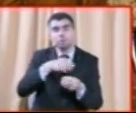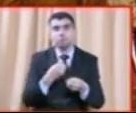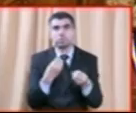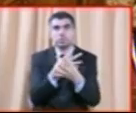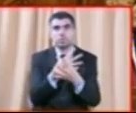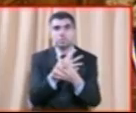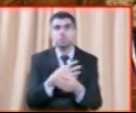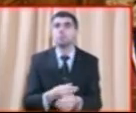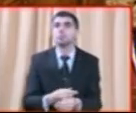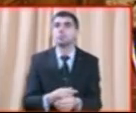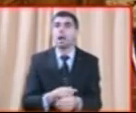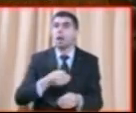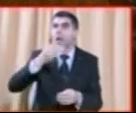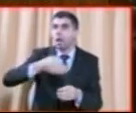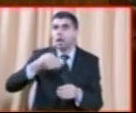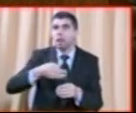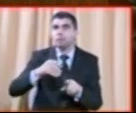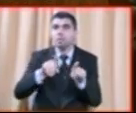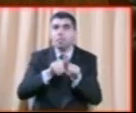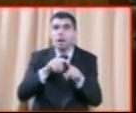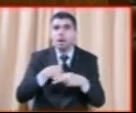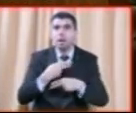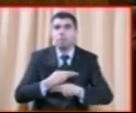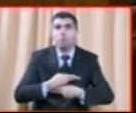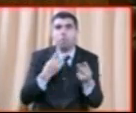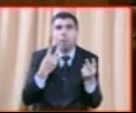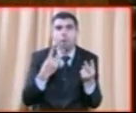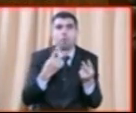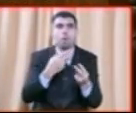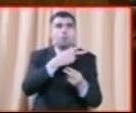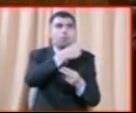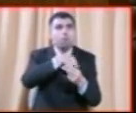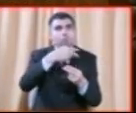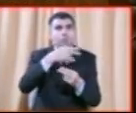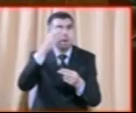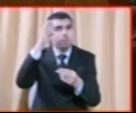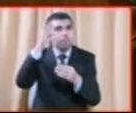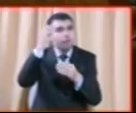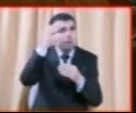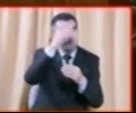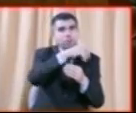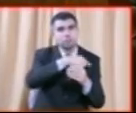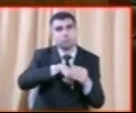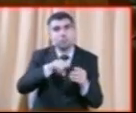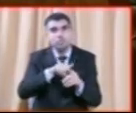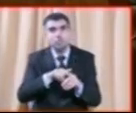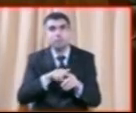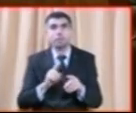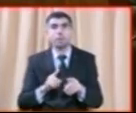كان لابد في إطار التوضيح أن نبين بأن